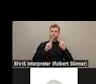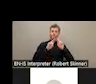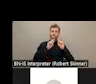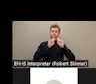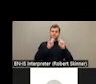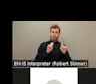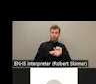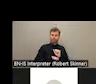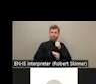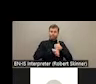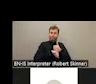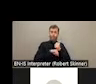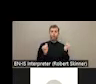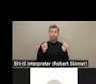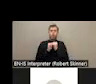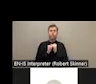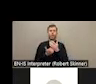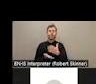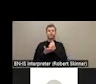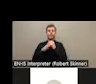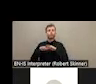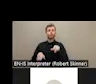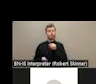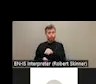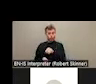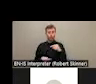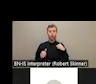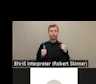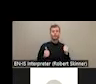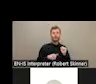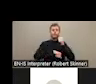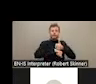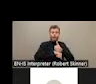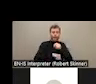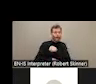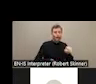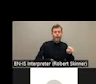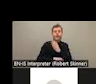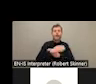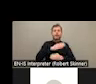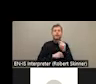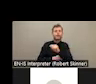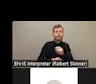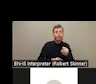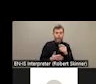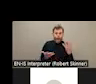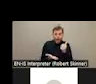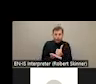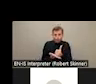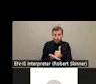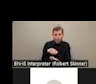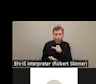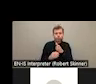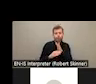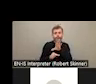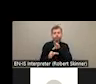nous avons mis en place un programme de soutien aux enfants handicapés scolarisés en utilisant